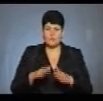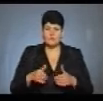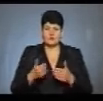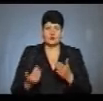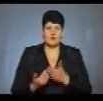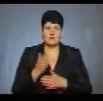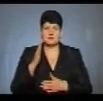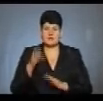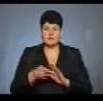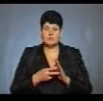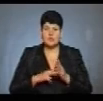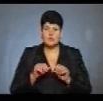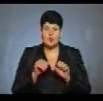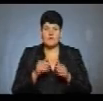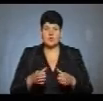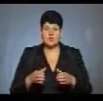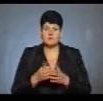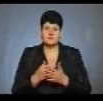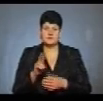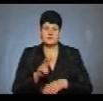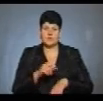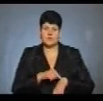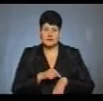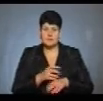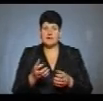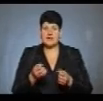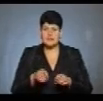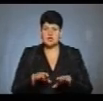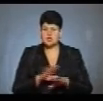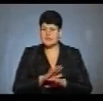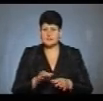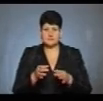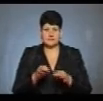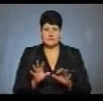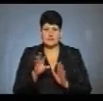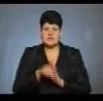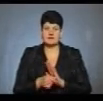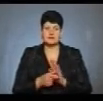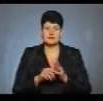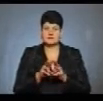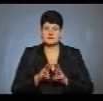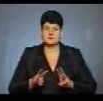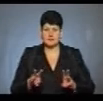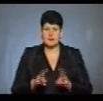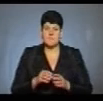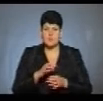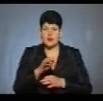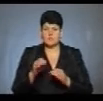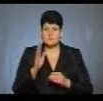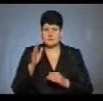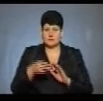нового перспективного плану формування громад майже 2 години. Прийняли рішення не допустити внесення до Кабміну проєкту перспективного плану